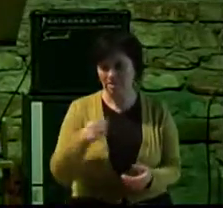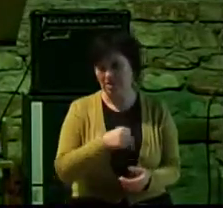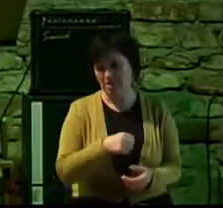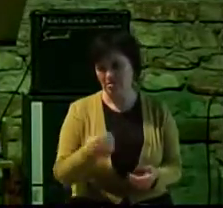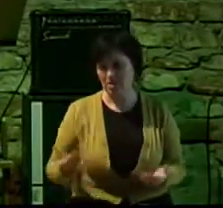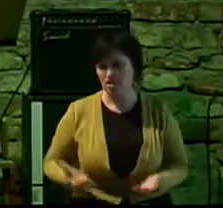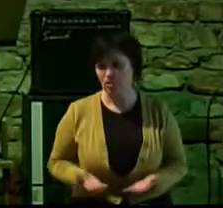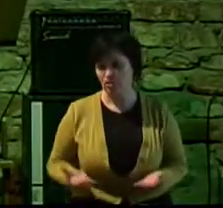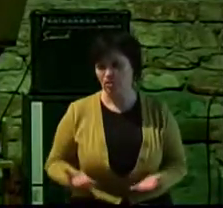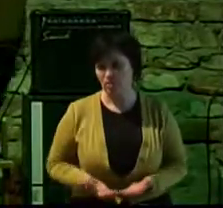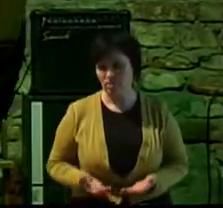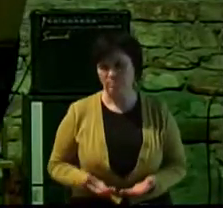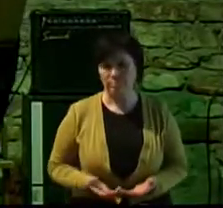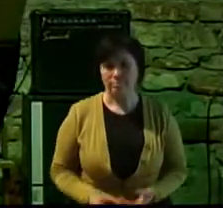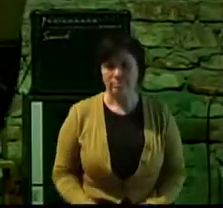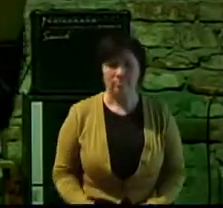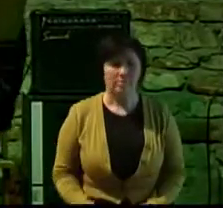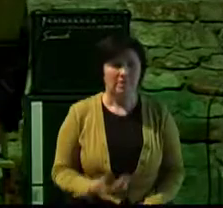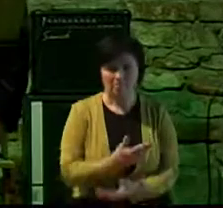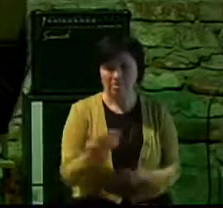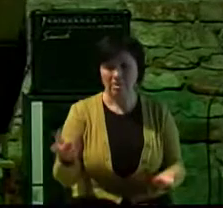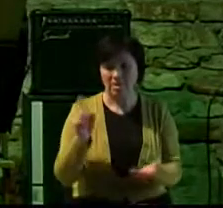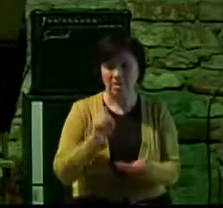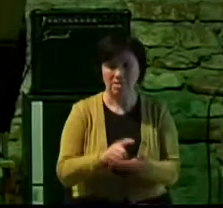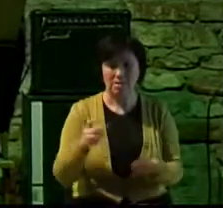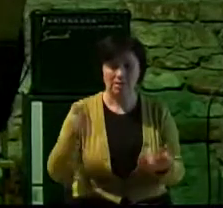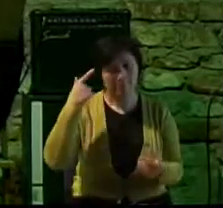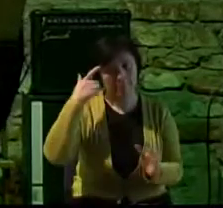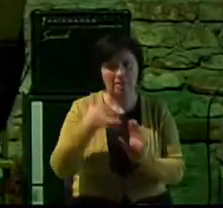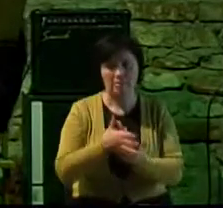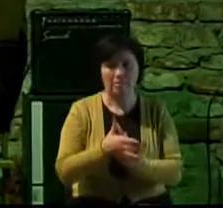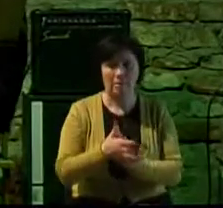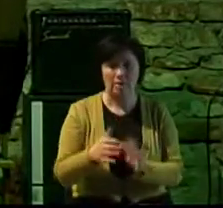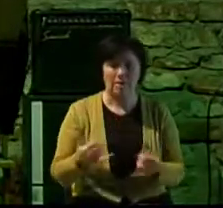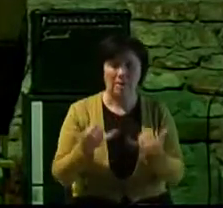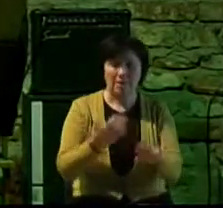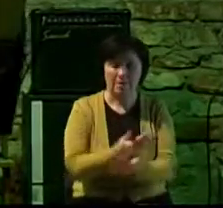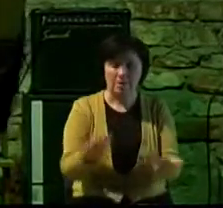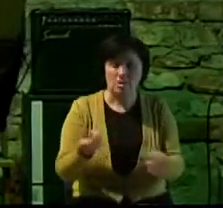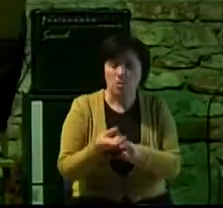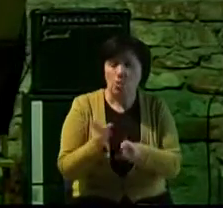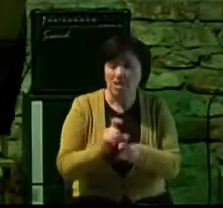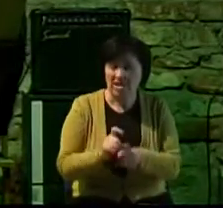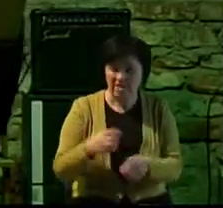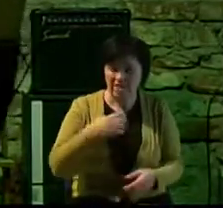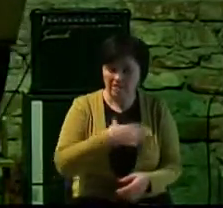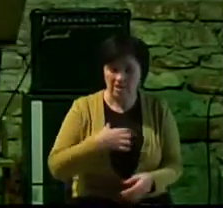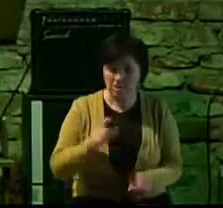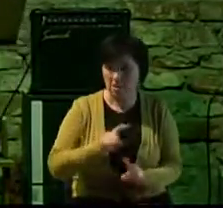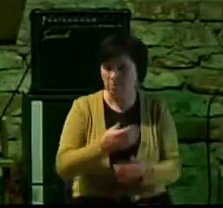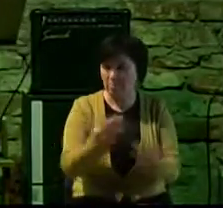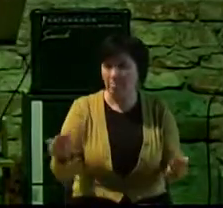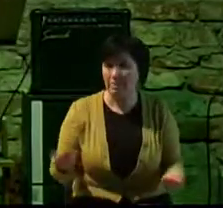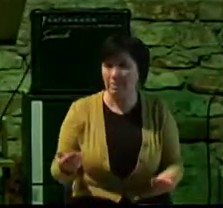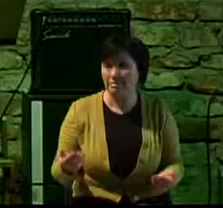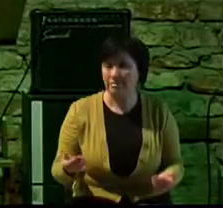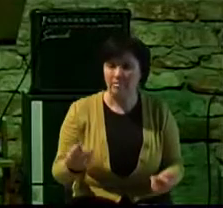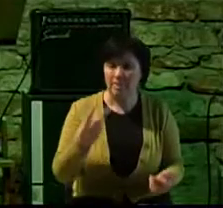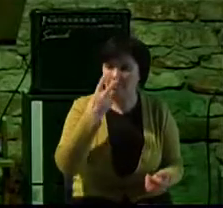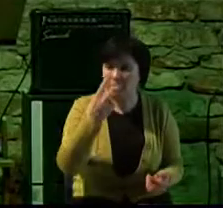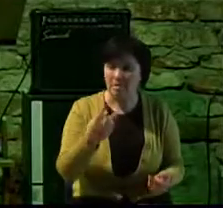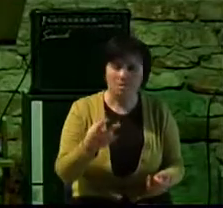сами живут. И, конечно, мы должны понимать, что для нас очень важно, чтобы мы, обращая жизнь на